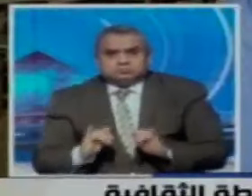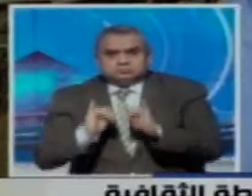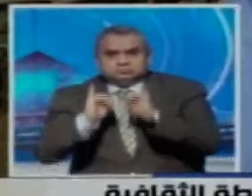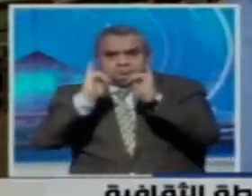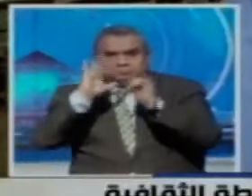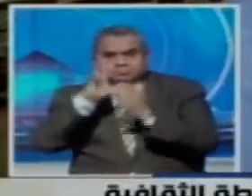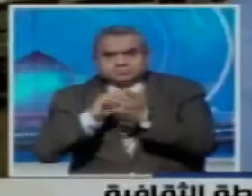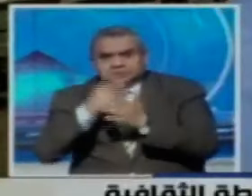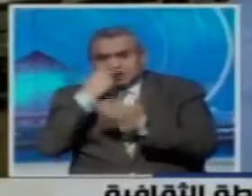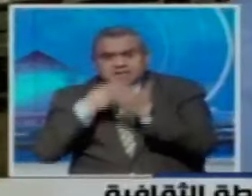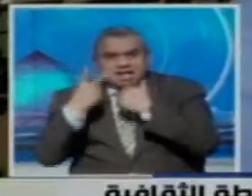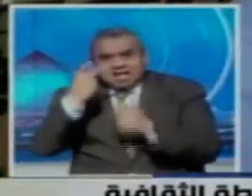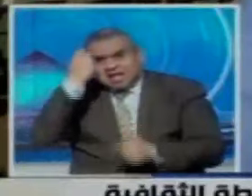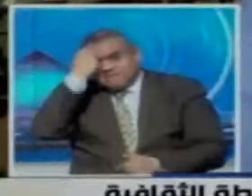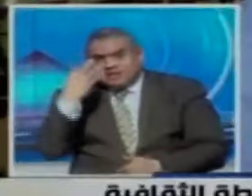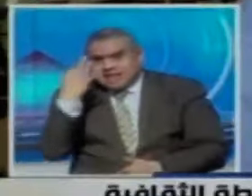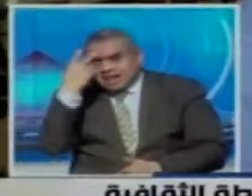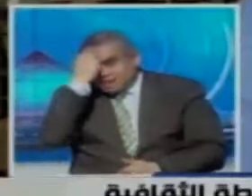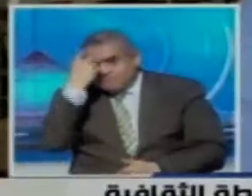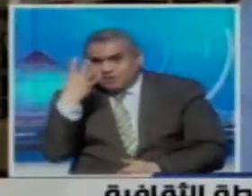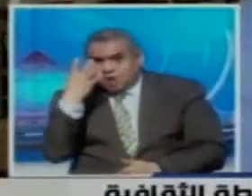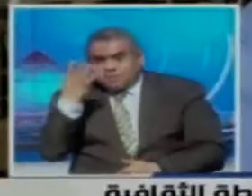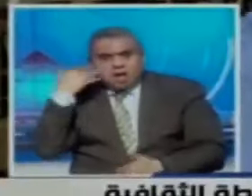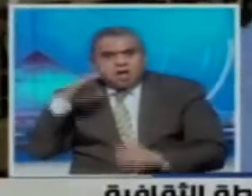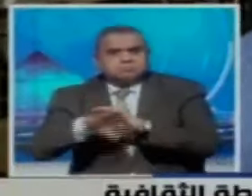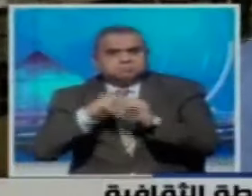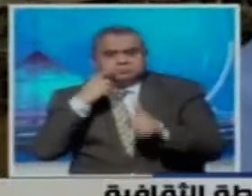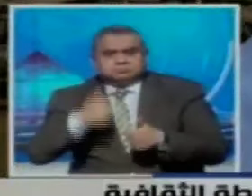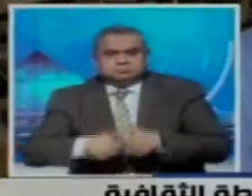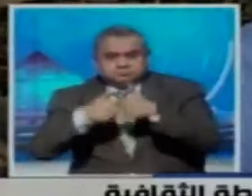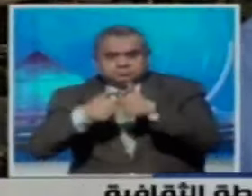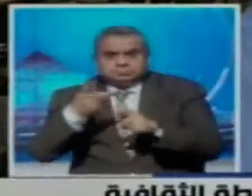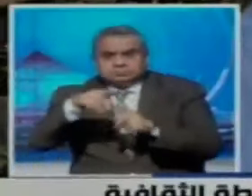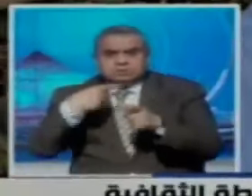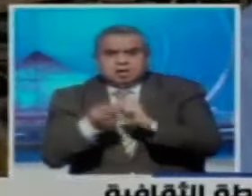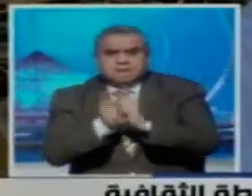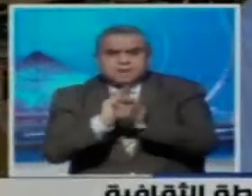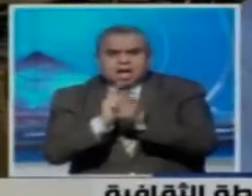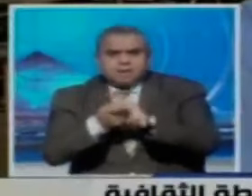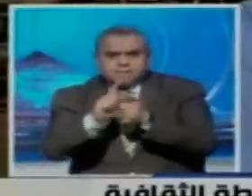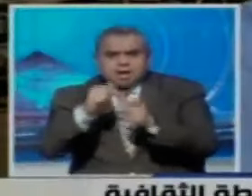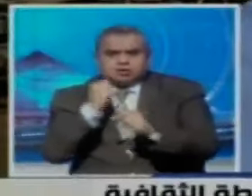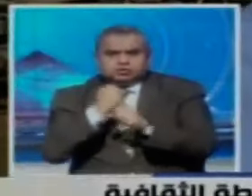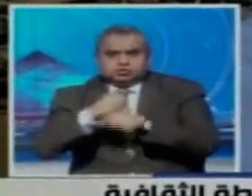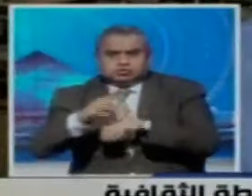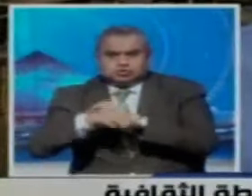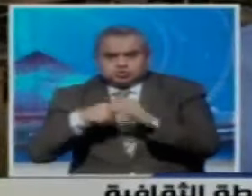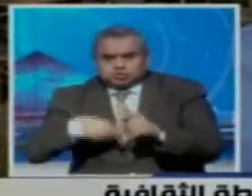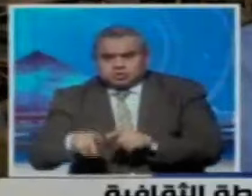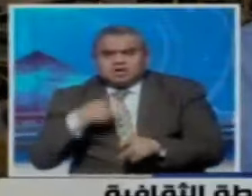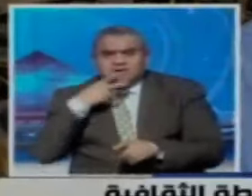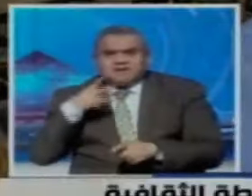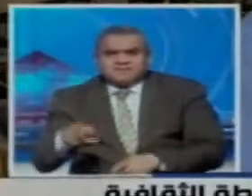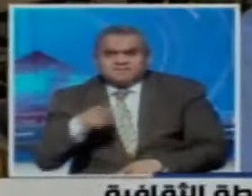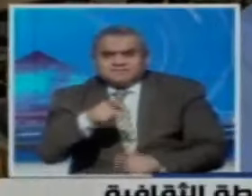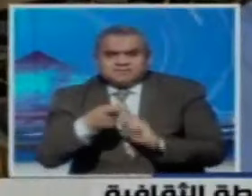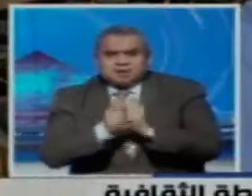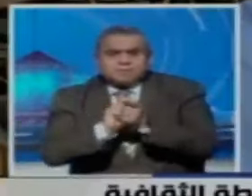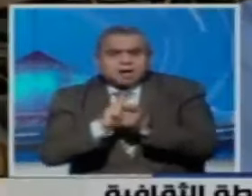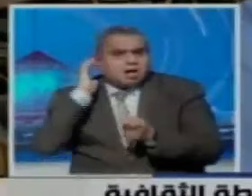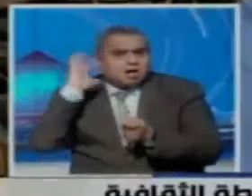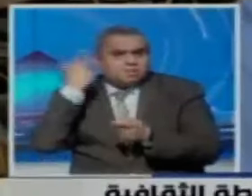من 2003-2004. عايز اتكلم على اقامه المعارض الموجوده. احنا النهارده عندنا يعني بعد قليل انطلاق معرض ديارنا، ده ازاي بيعمل